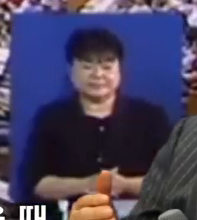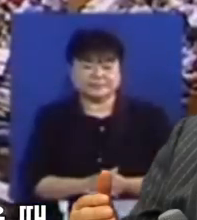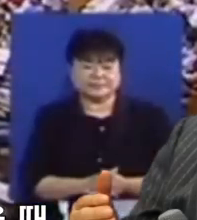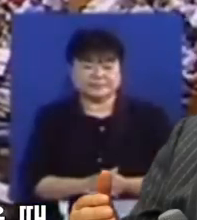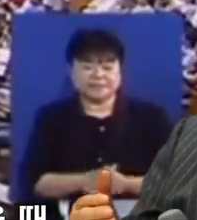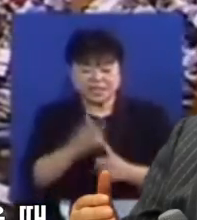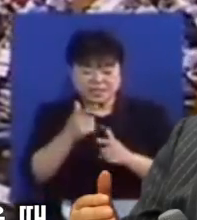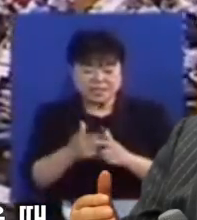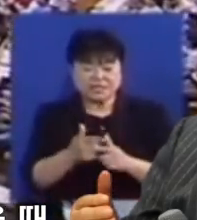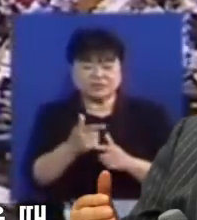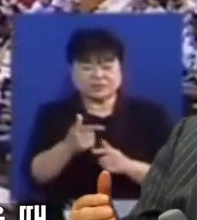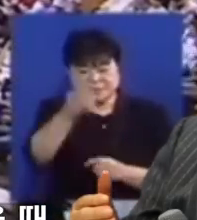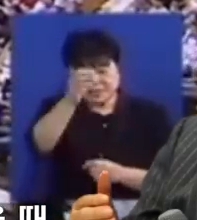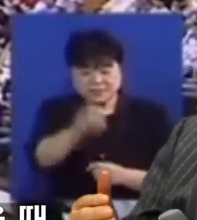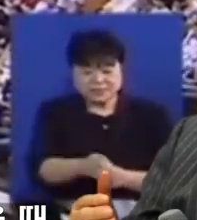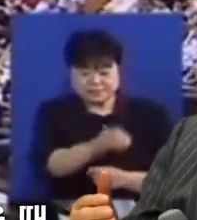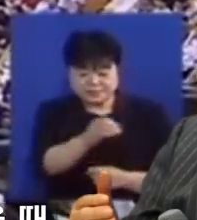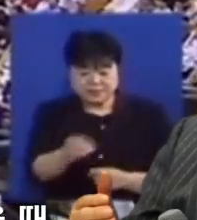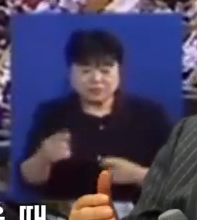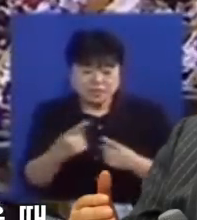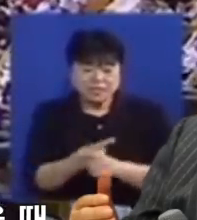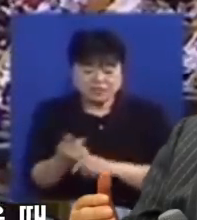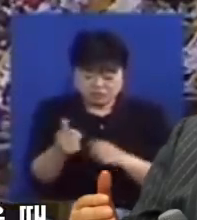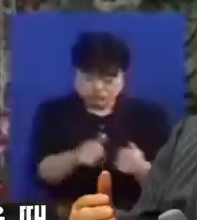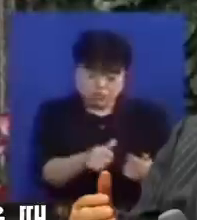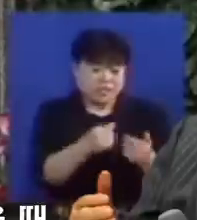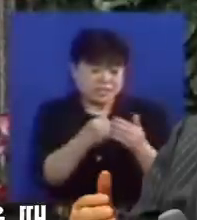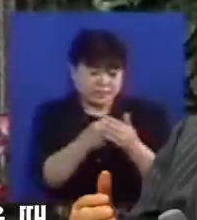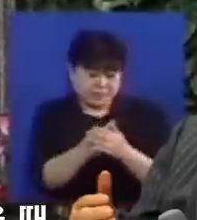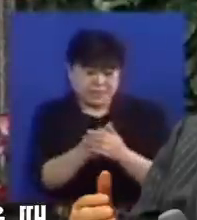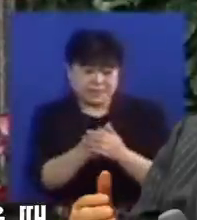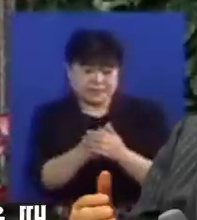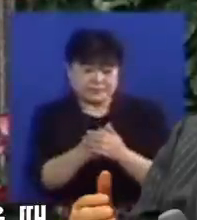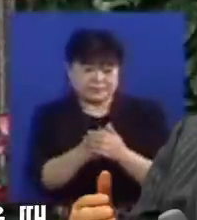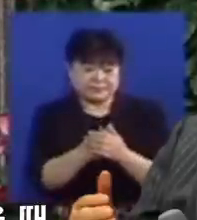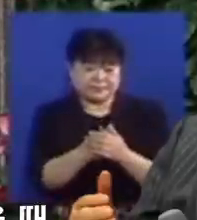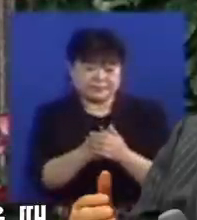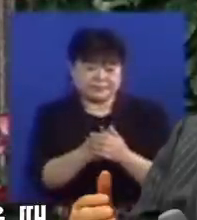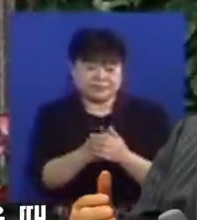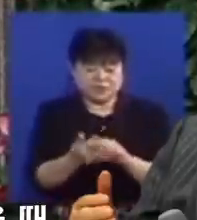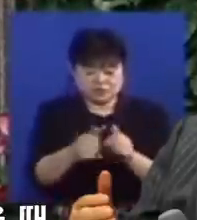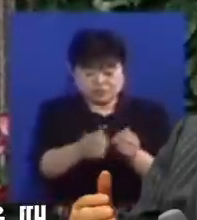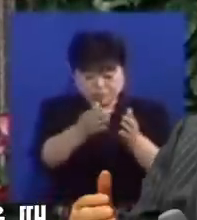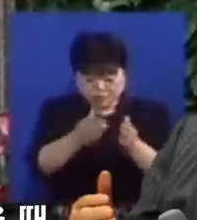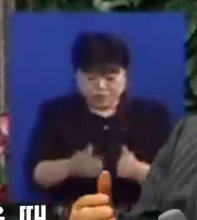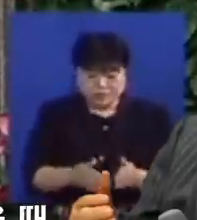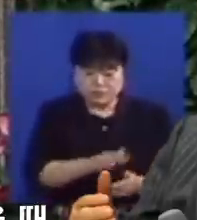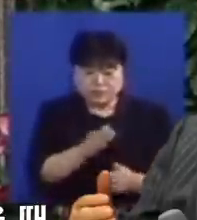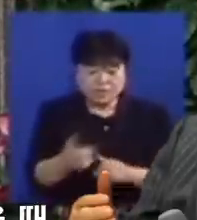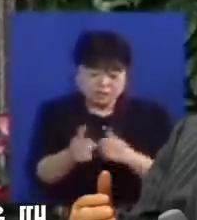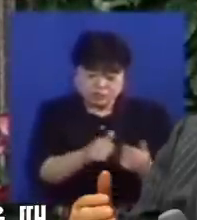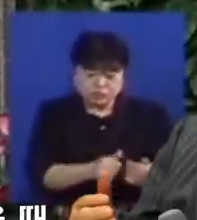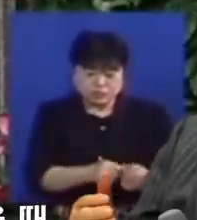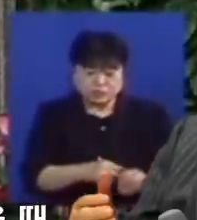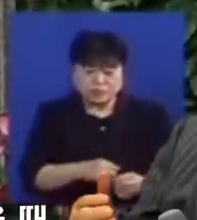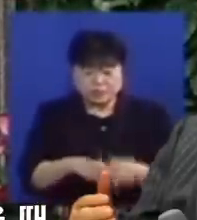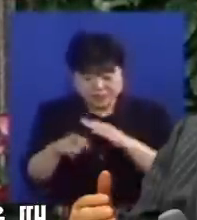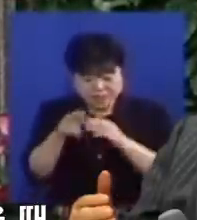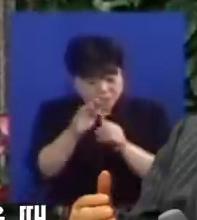우리 주 예수 그리스도가 십자가에서 우리 대신하여 죽었으므로 그 죽음을 통해서 우리의 죽음을